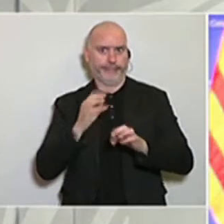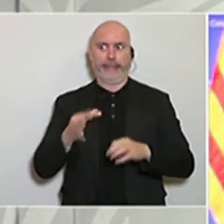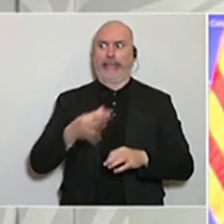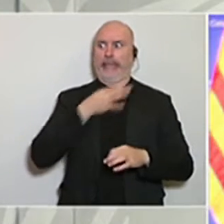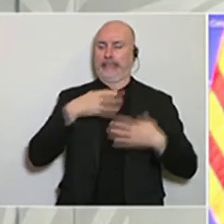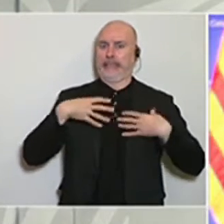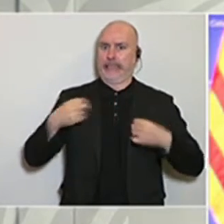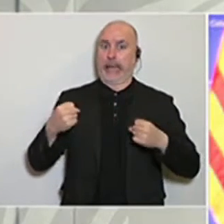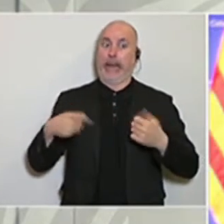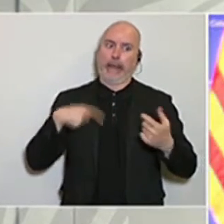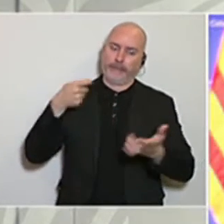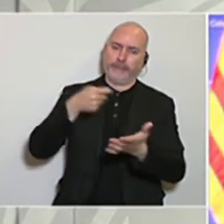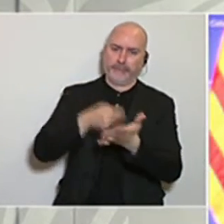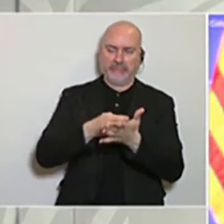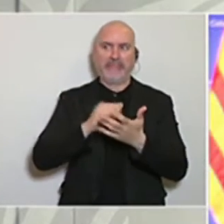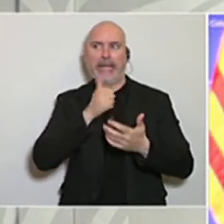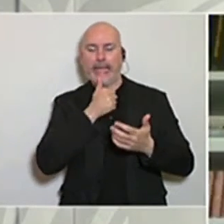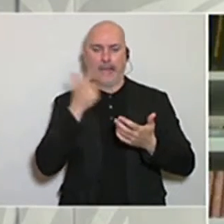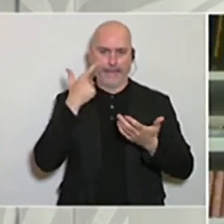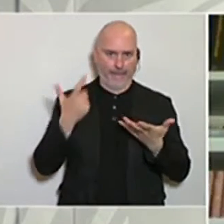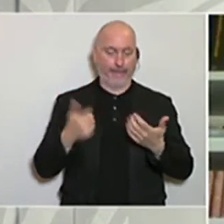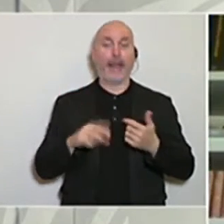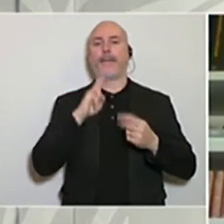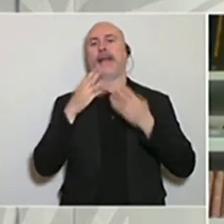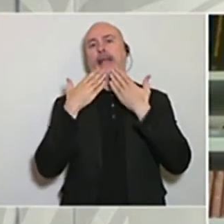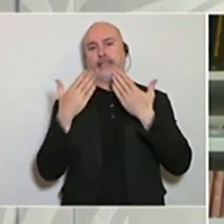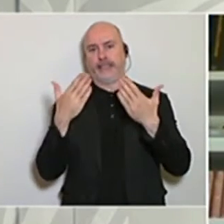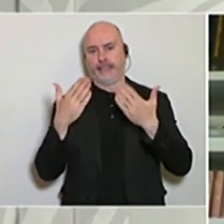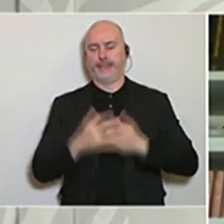crisi sanitària. Moltes gràcies.